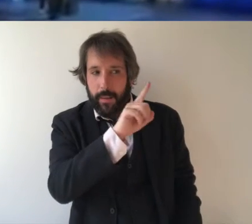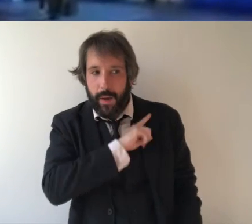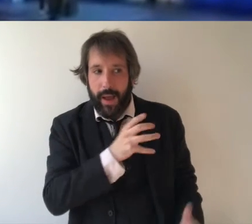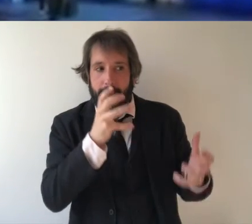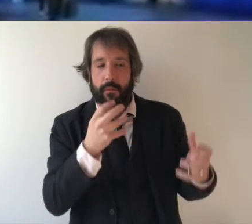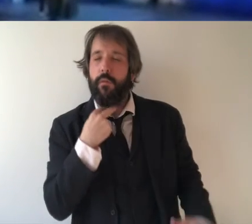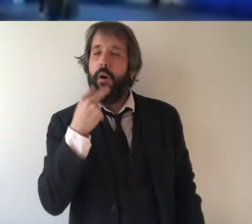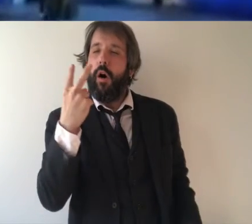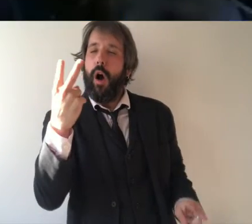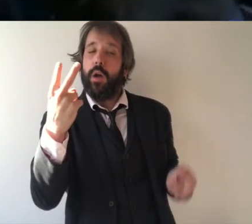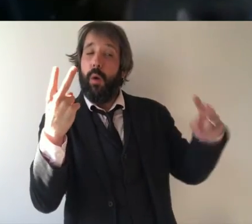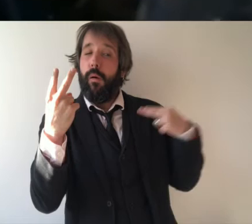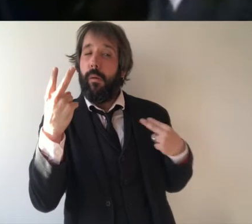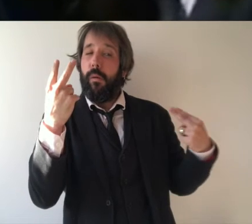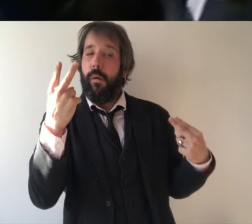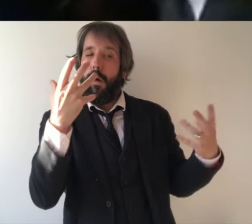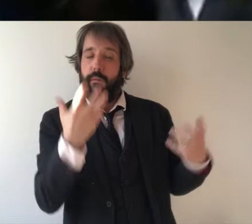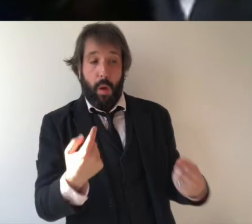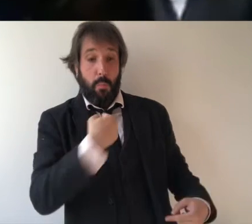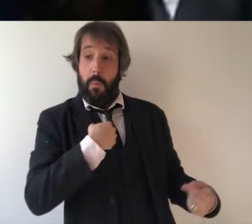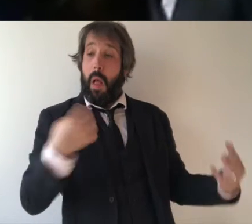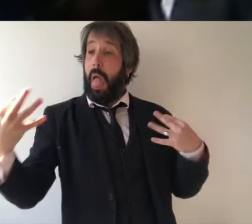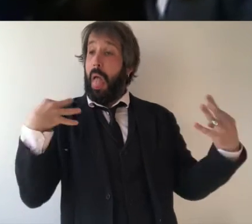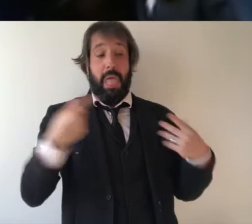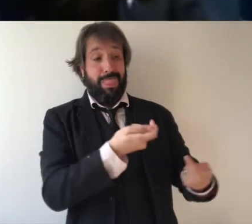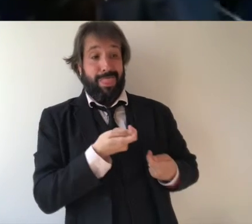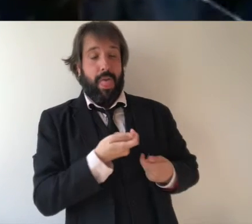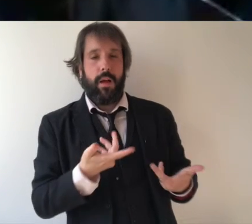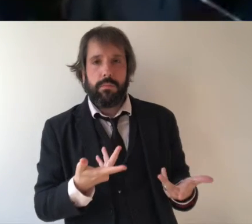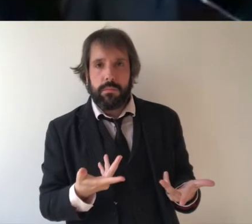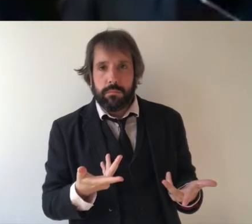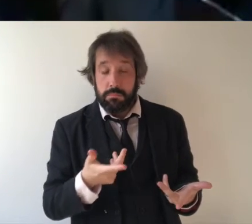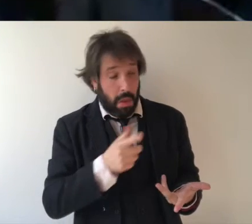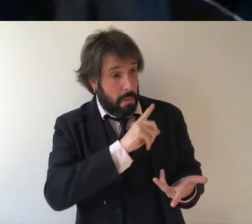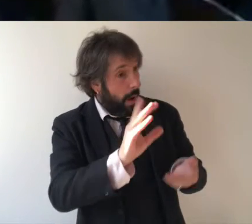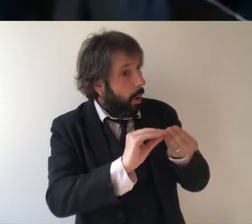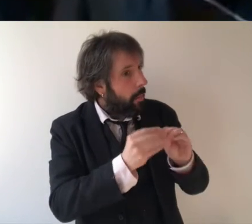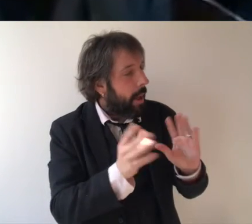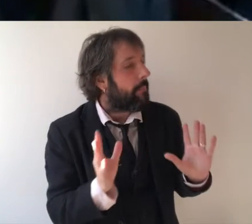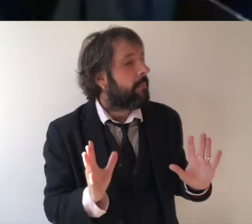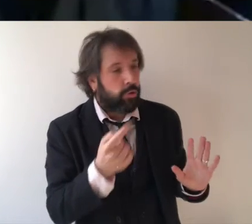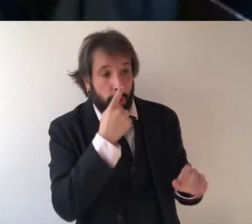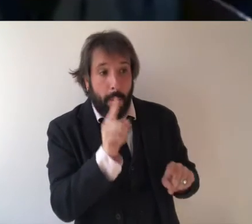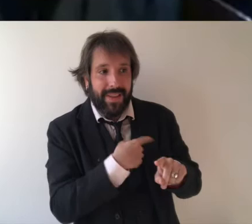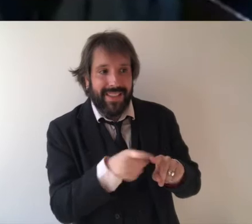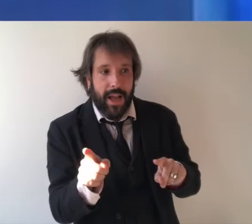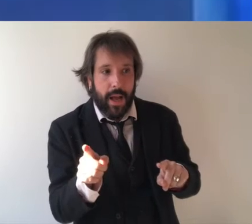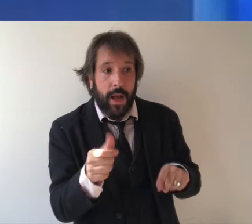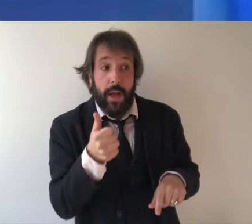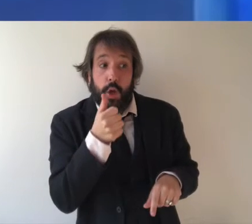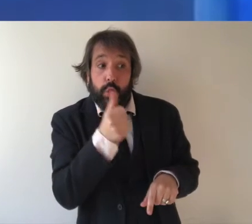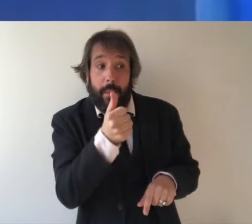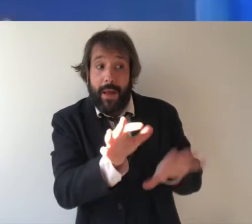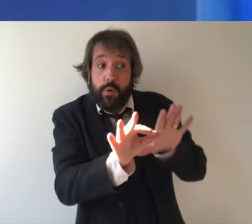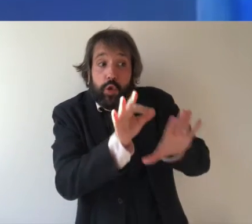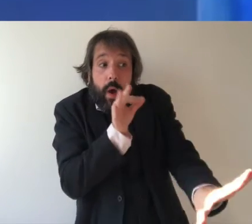part de tirer la couverture à toi, je ne sais pas. Voilà. En tout cas, pas de problème. Ça me semblait juste un petit peu bizarre pour un morceau que